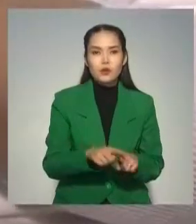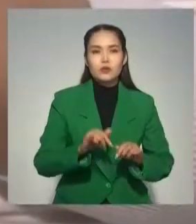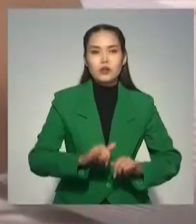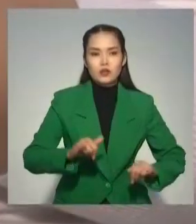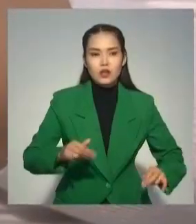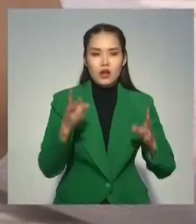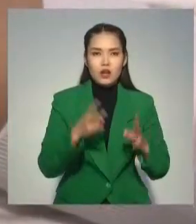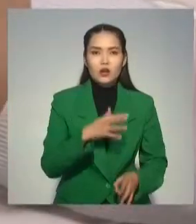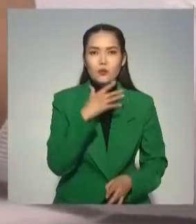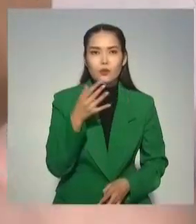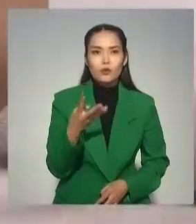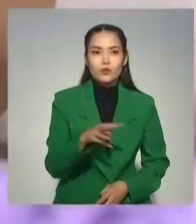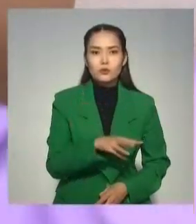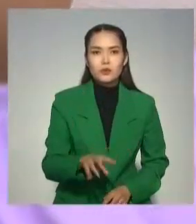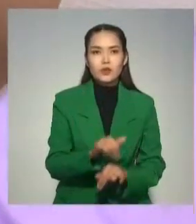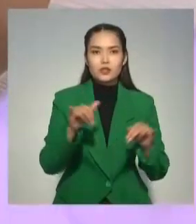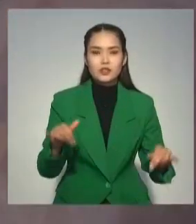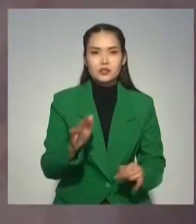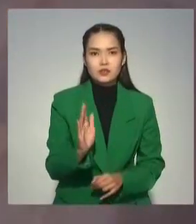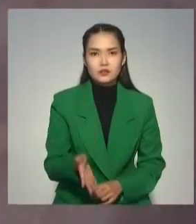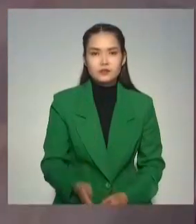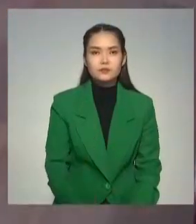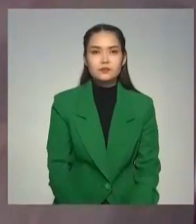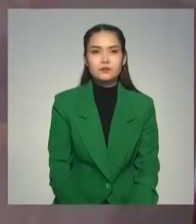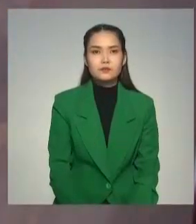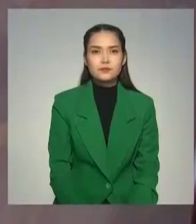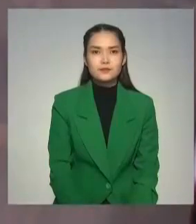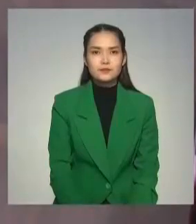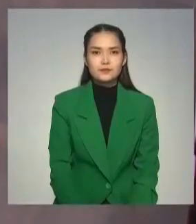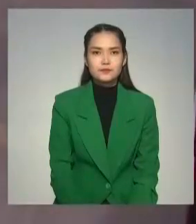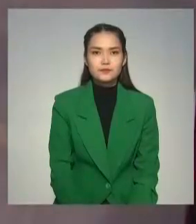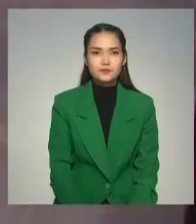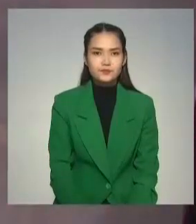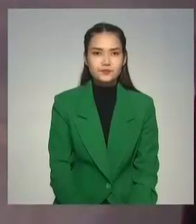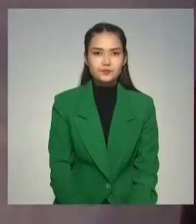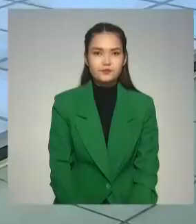4 миллионнан асады. Аружан Задабек, Олег Федоров, Астана Таймс.